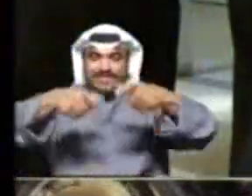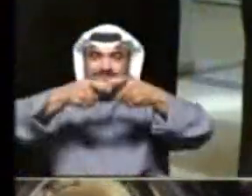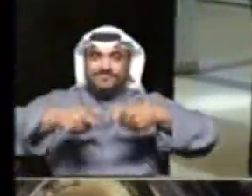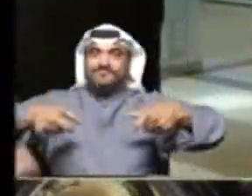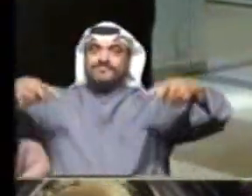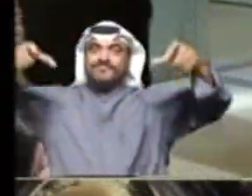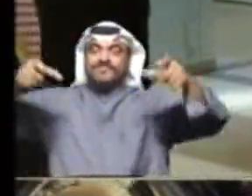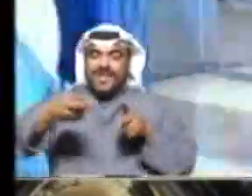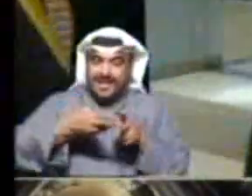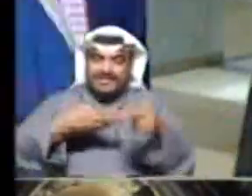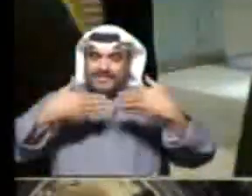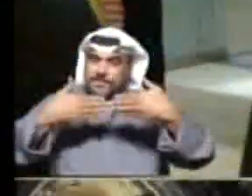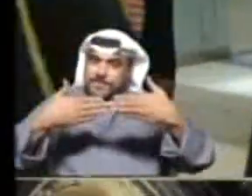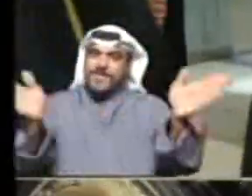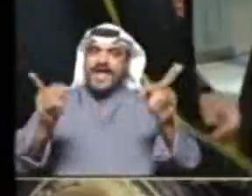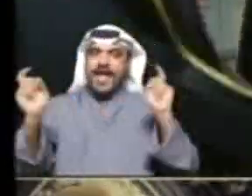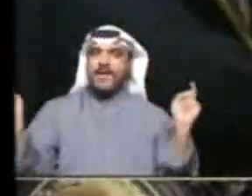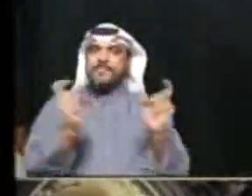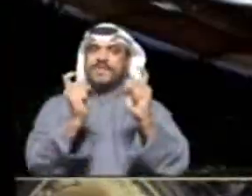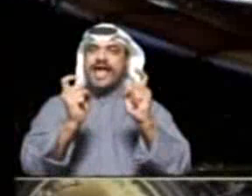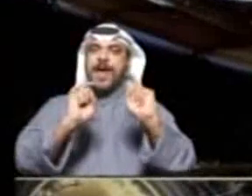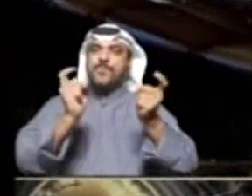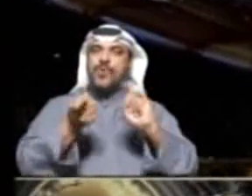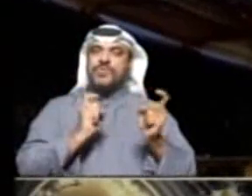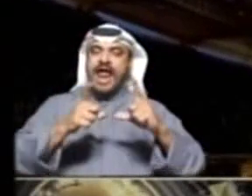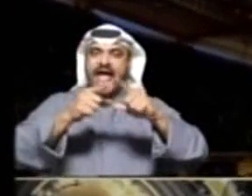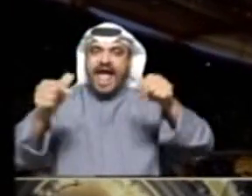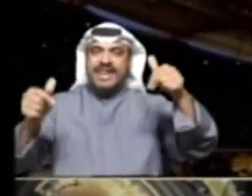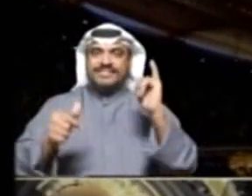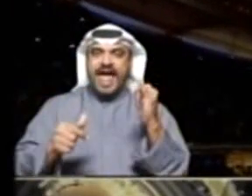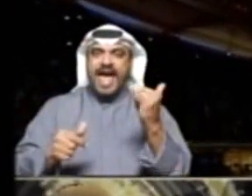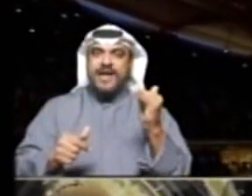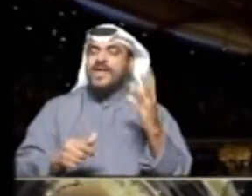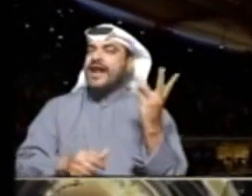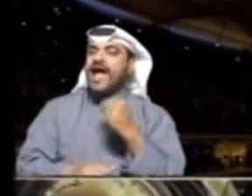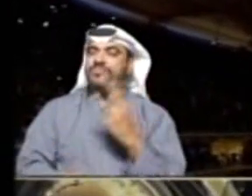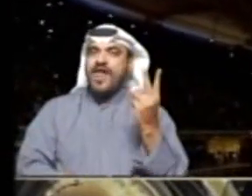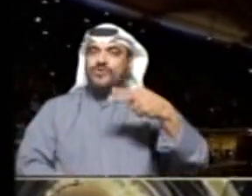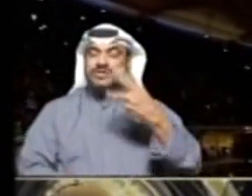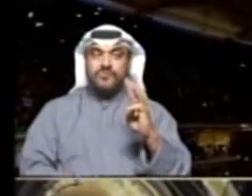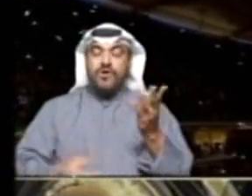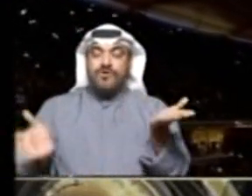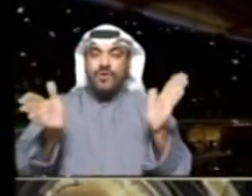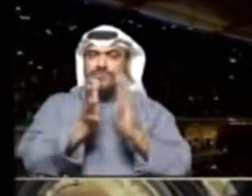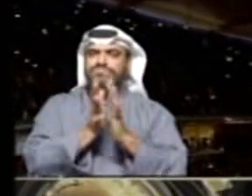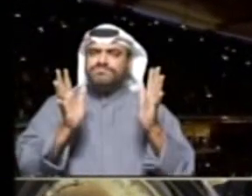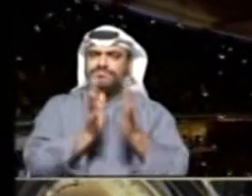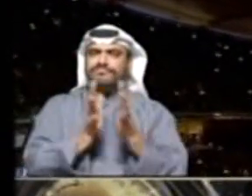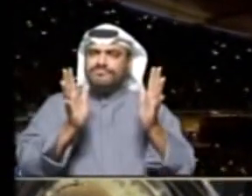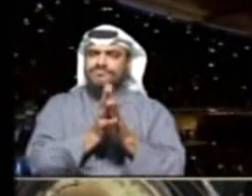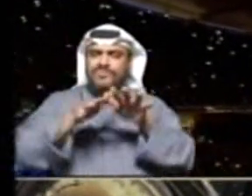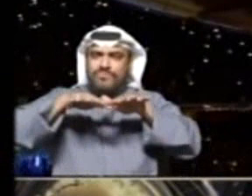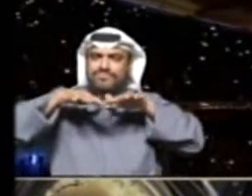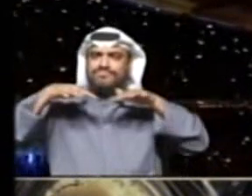استثنائيا إذانا بانطلاق دورة كأس الخليج العربي خليجي 23. آلاف الجماهير من مختلف الأعمار حجت